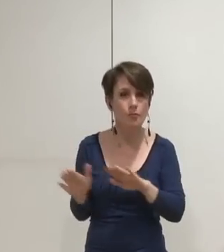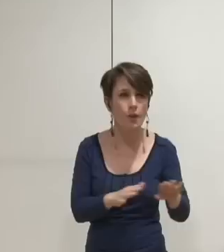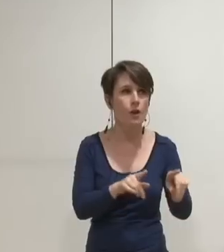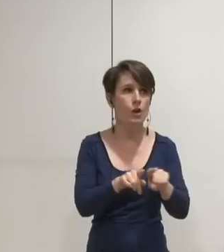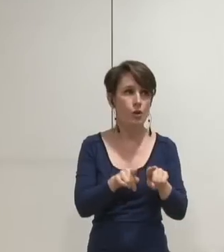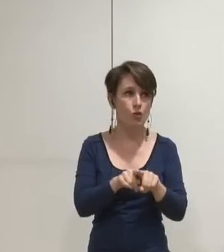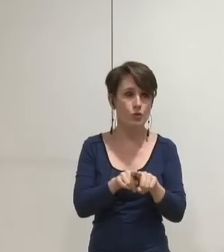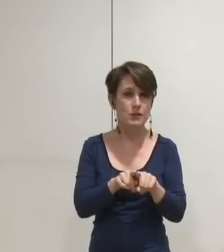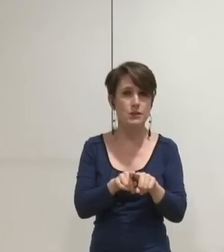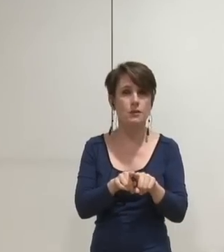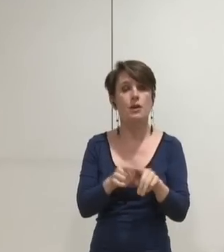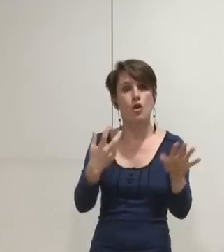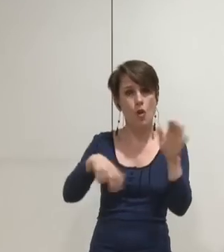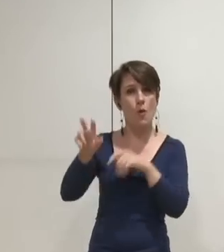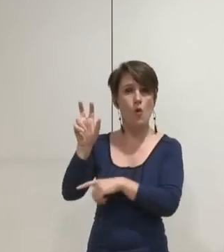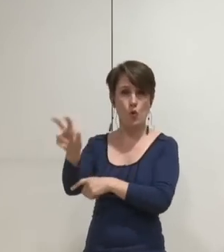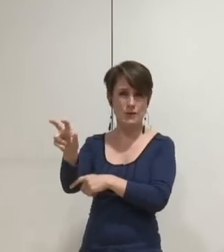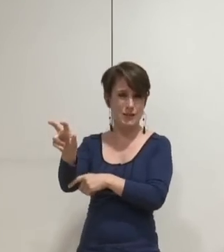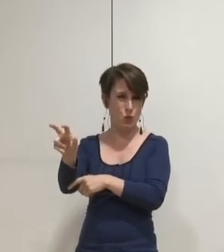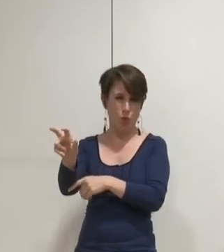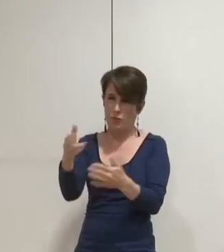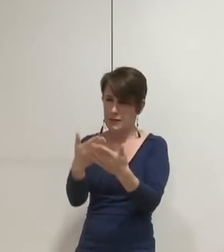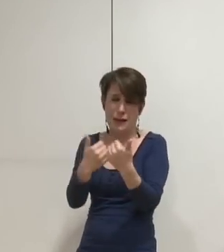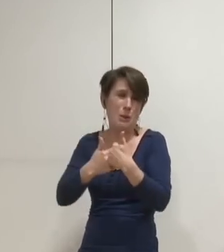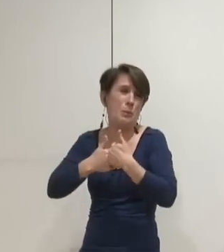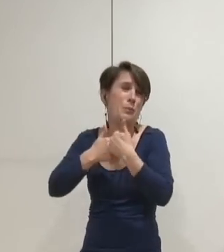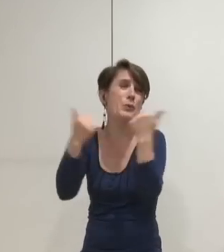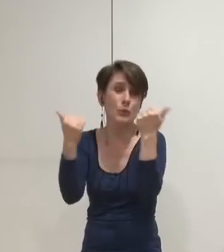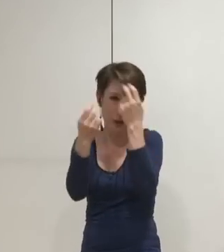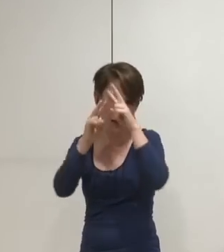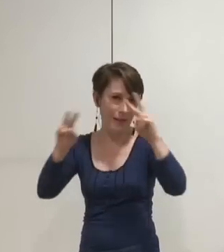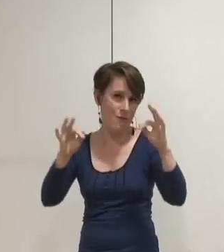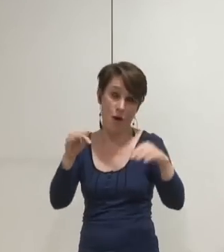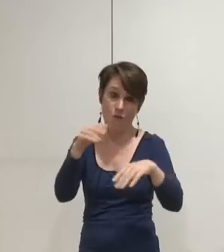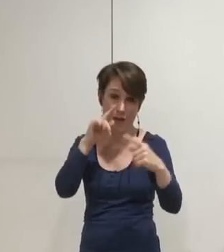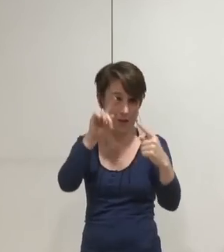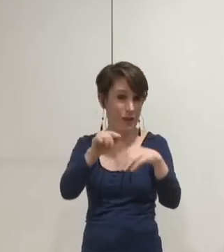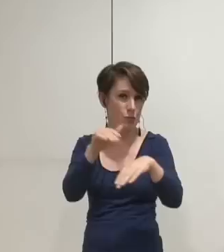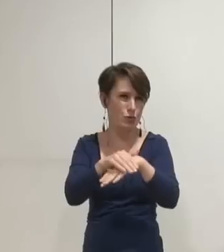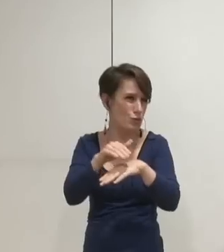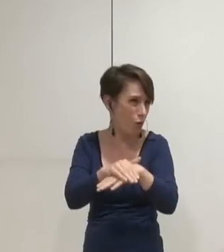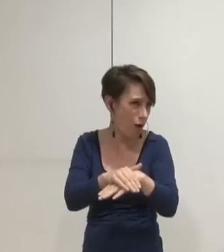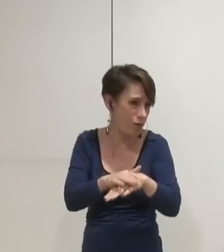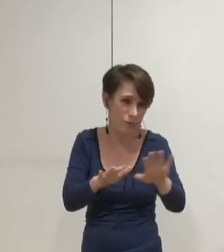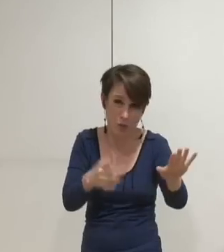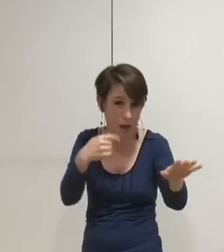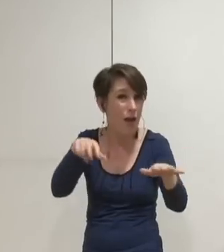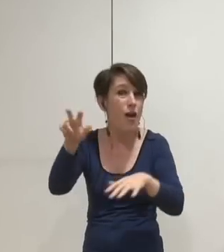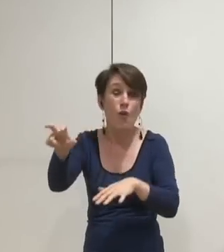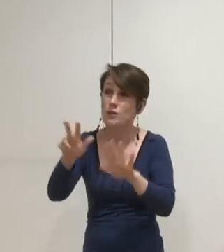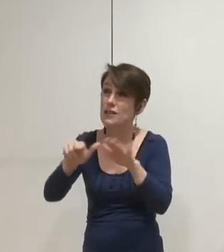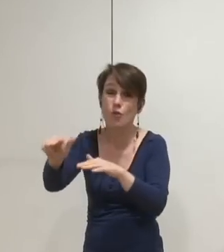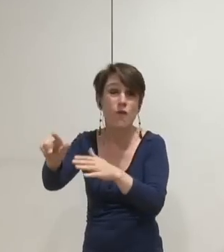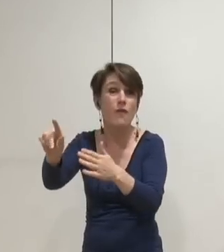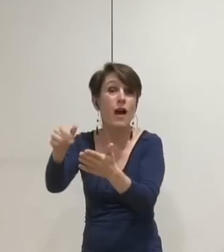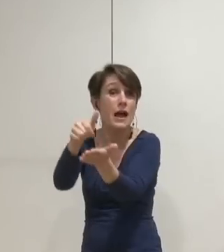cause de la cons question qui n'a rien à voir avec ce que ce dont nous parlons ce soir mais qui a quand même été amené sur la place publique n'implique aucun licenciement contrairement à ce qui a été prétendu